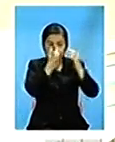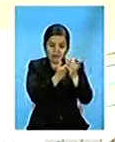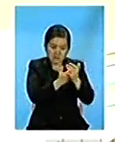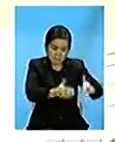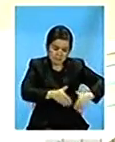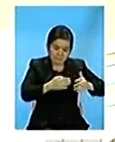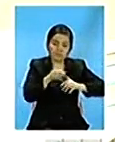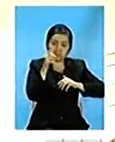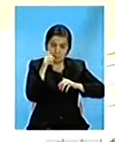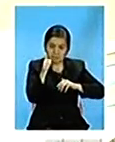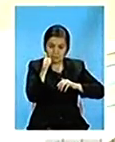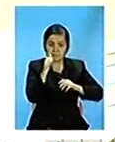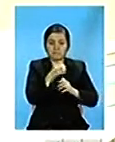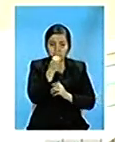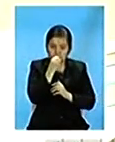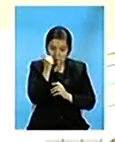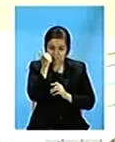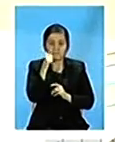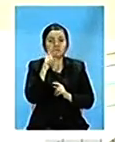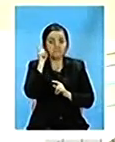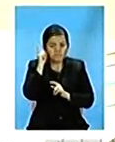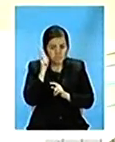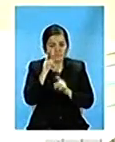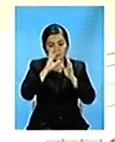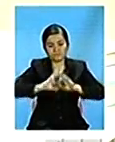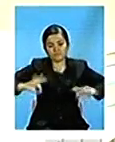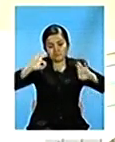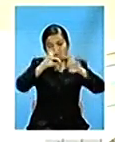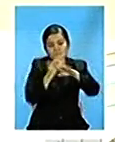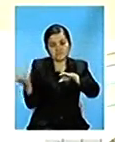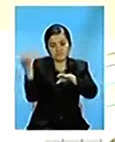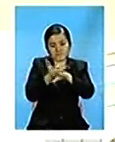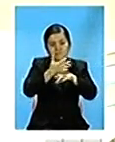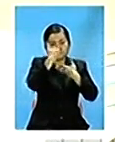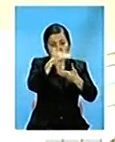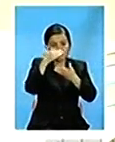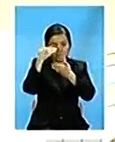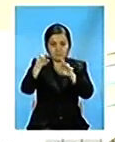นนั้นจะต้องมีโครงข่ายของถนนที่เชื่อมโยงกันเหมือนอย่างต่างประเทศ